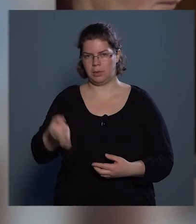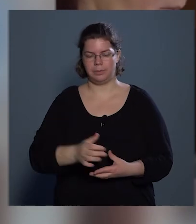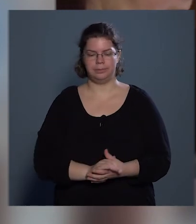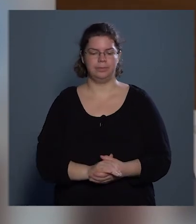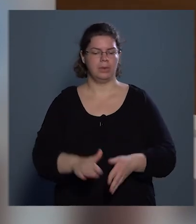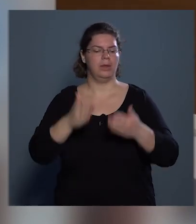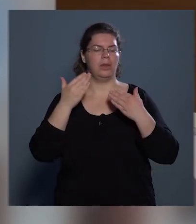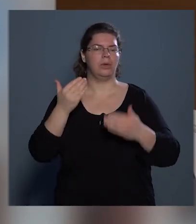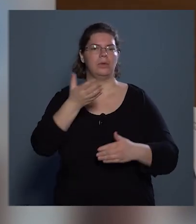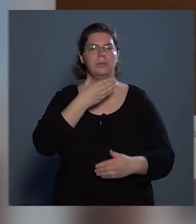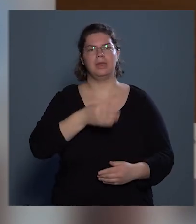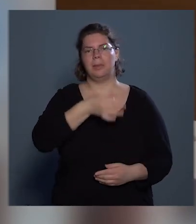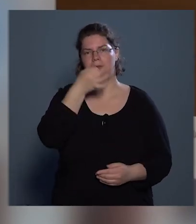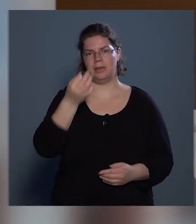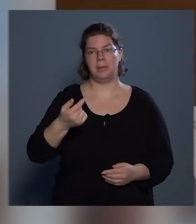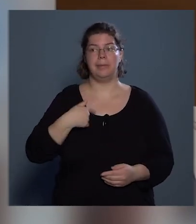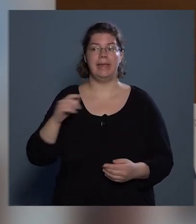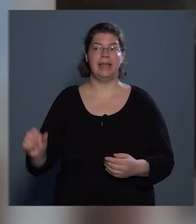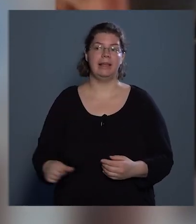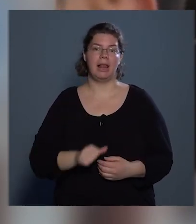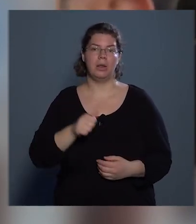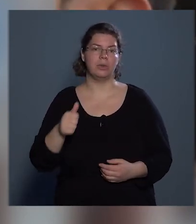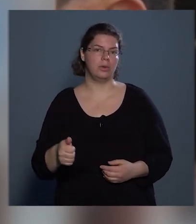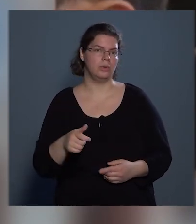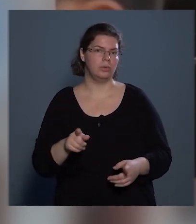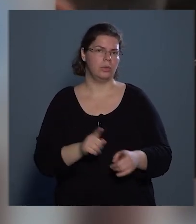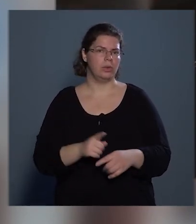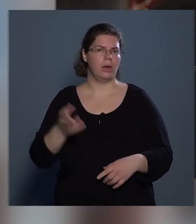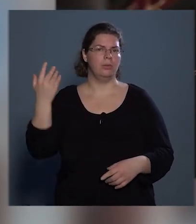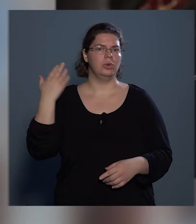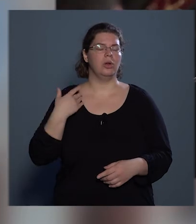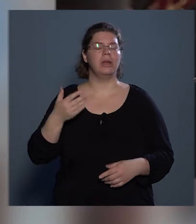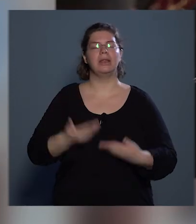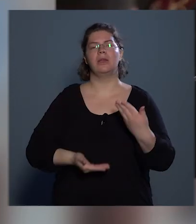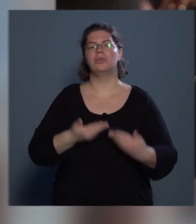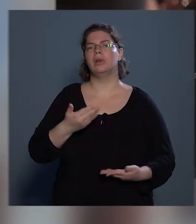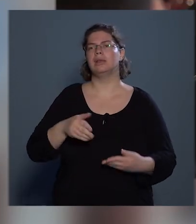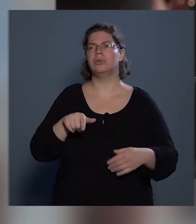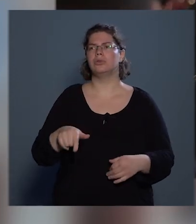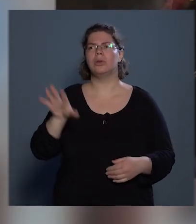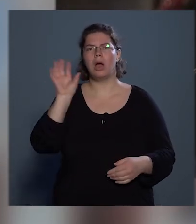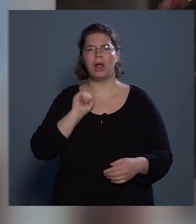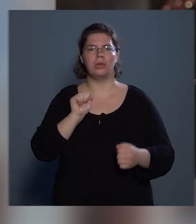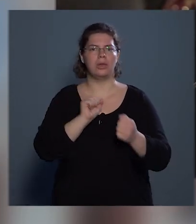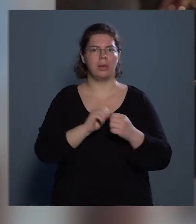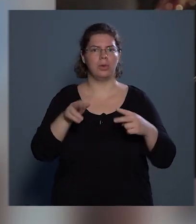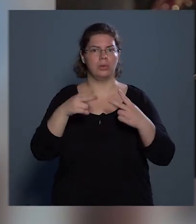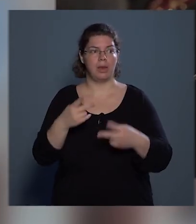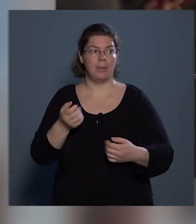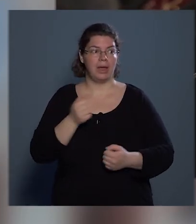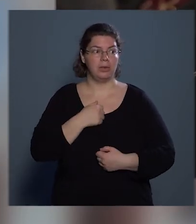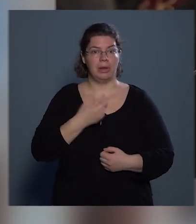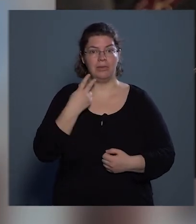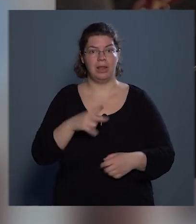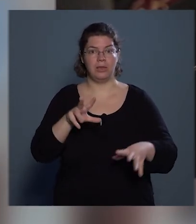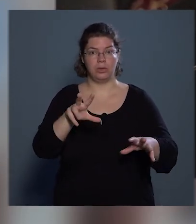Köszönöm szépen a szót. Én először is ugye a múltkori testületi ülésen hallott számok után megdöbbenve látom, hogy a 800 millióból